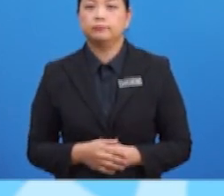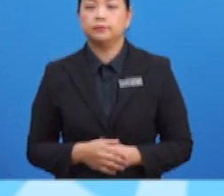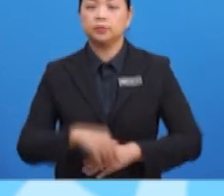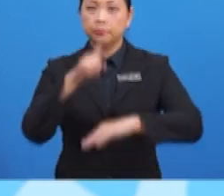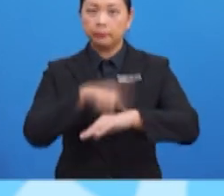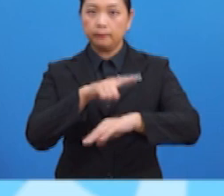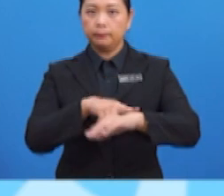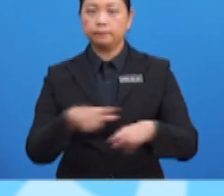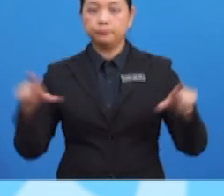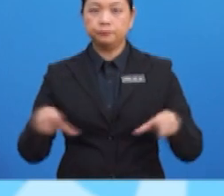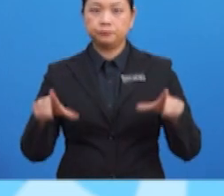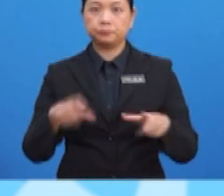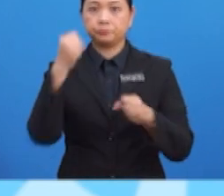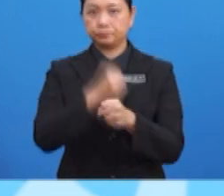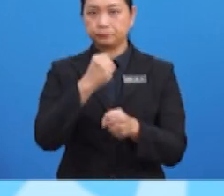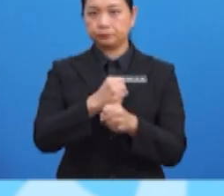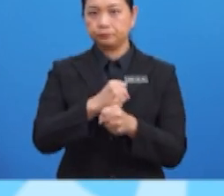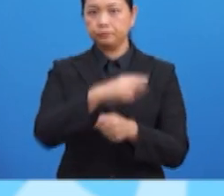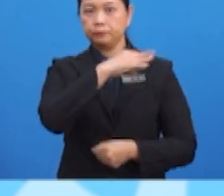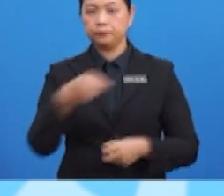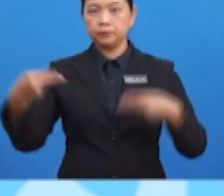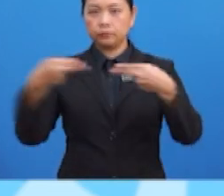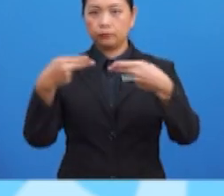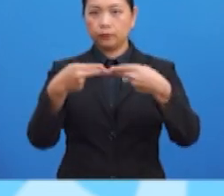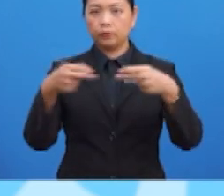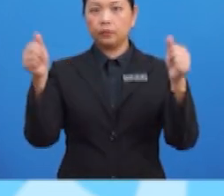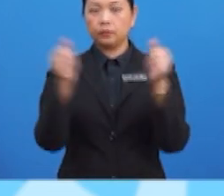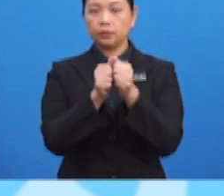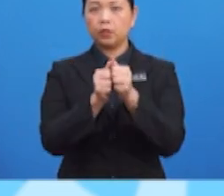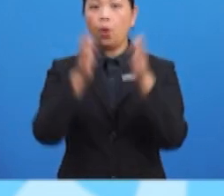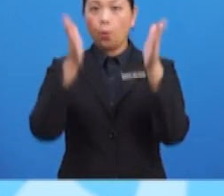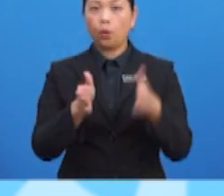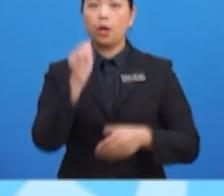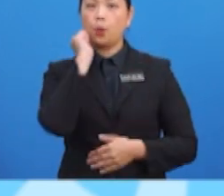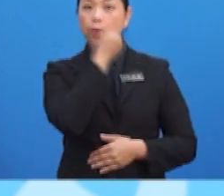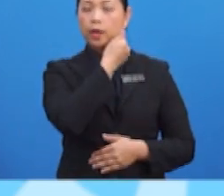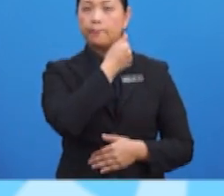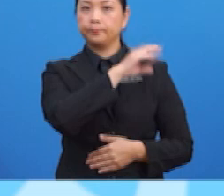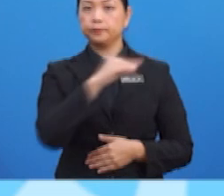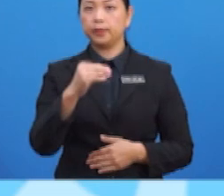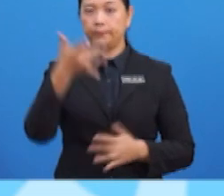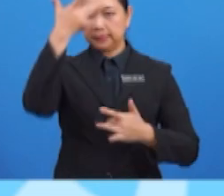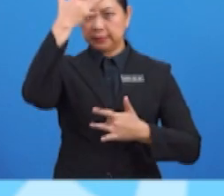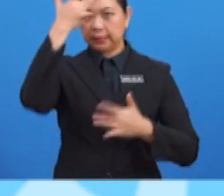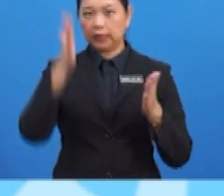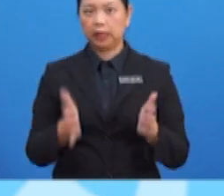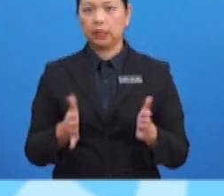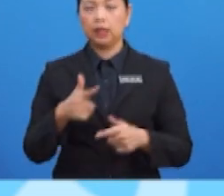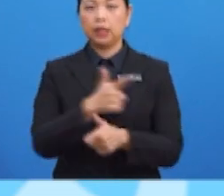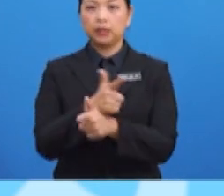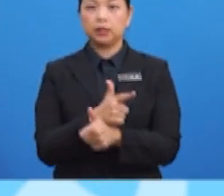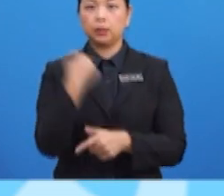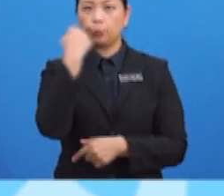Semasa melakukan kerja dan berhubung dengan orang awam dan pesakit, pelindung